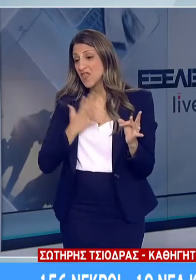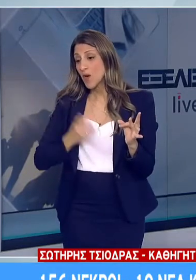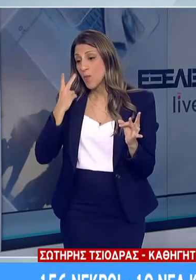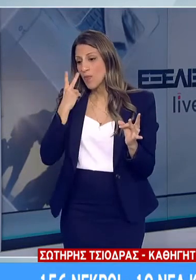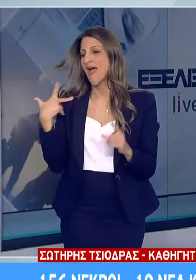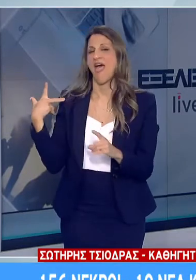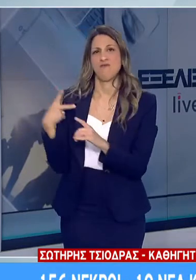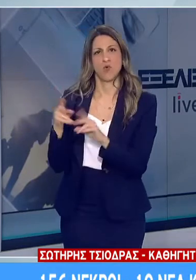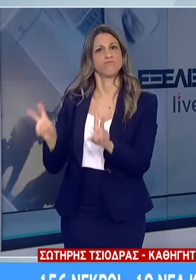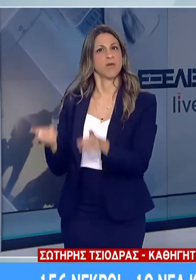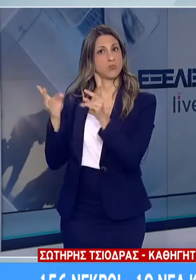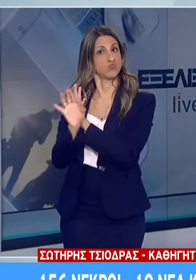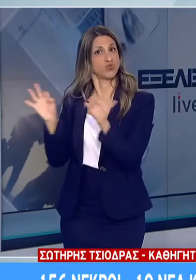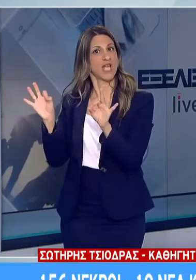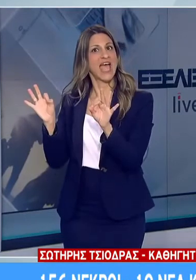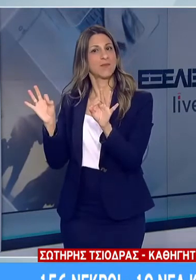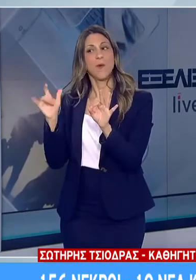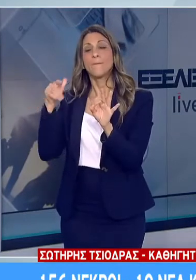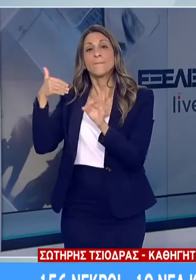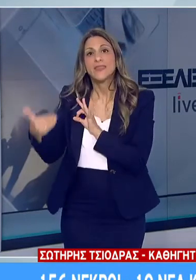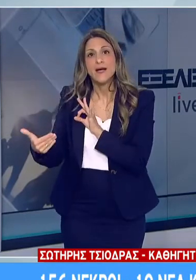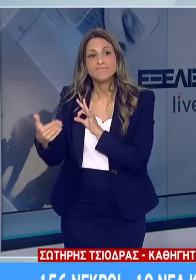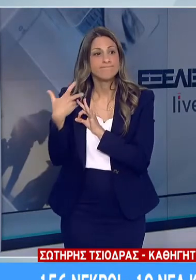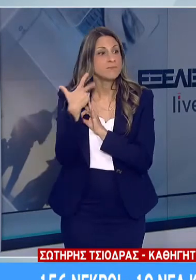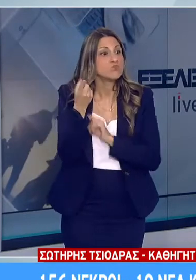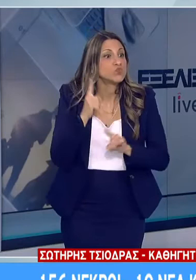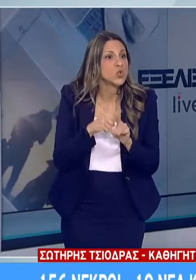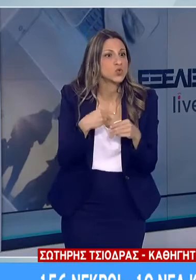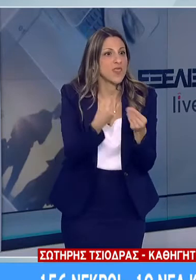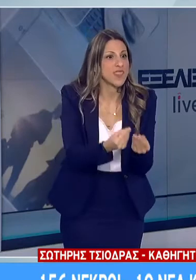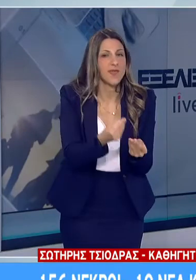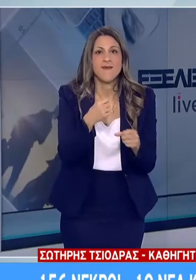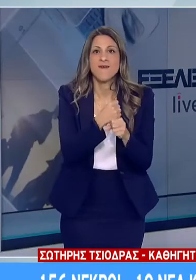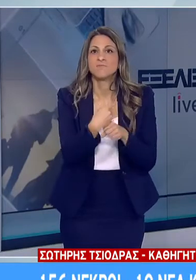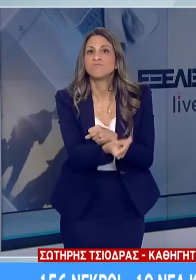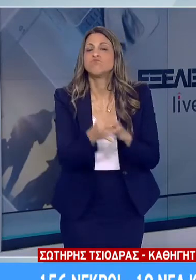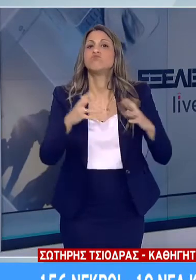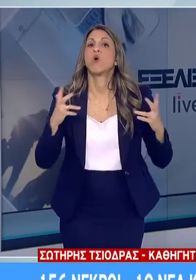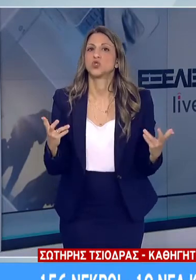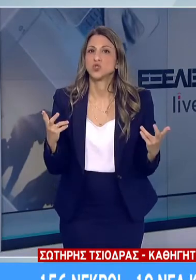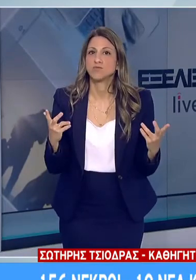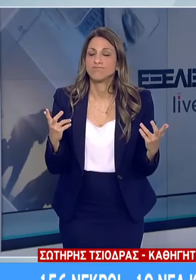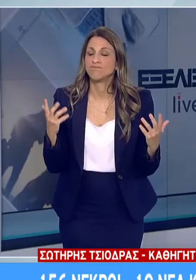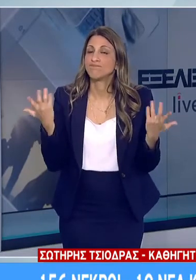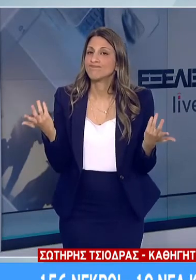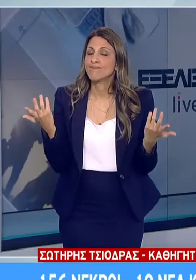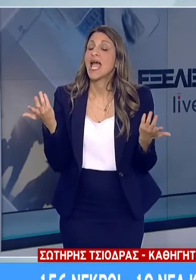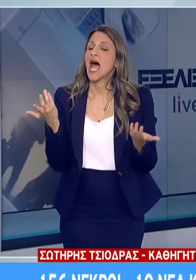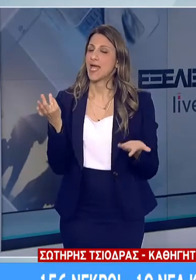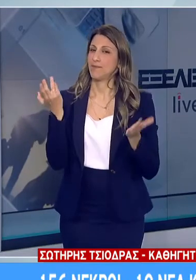των δόσεων όταν έχουμε ένα εμβόλιο. Κανείς λοιπόν δεν μπορεί να αποκλείσει την πιθανότητα να γίνει αυτός ο ιός άλλος